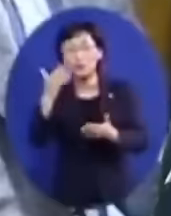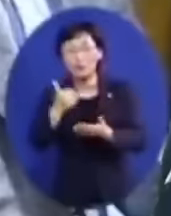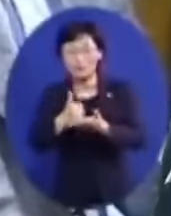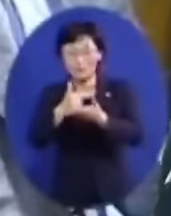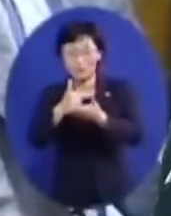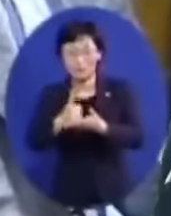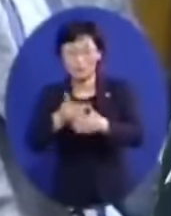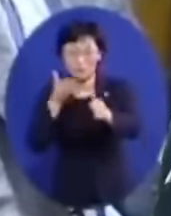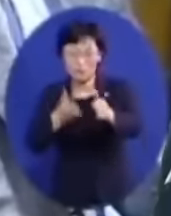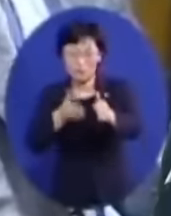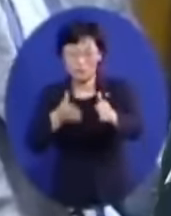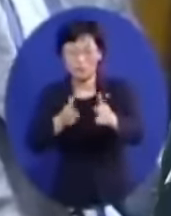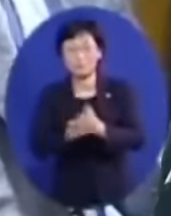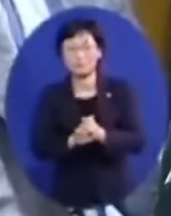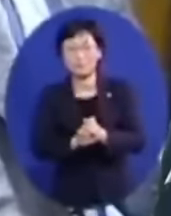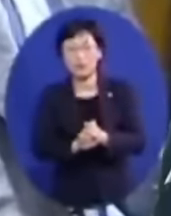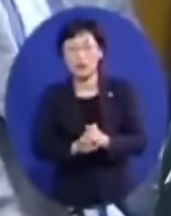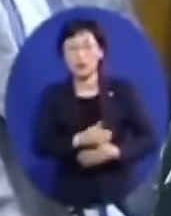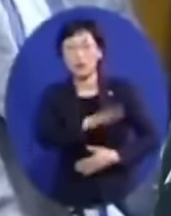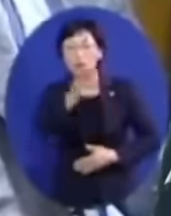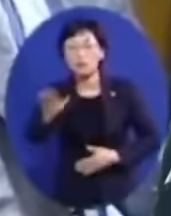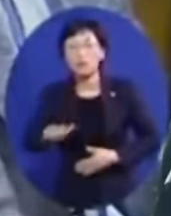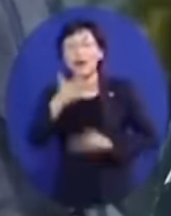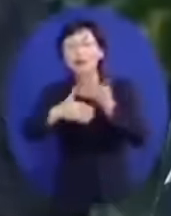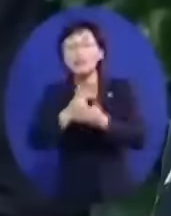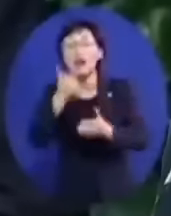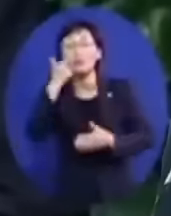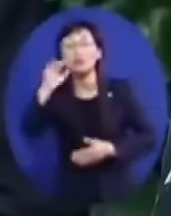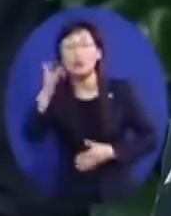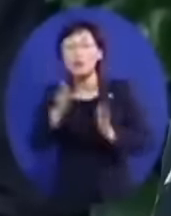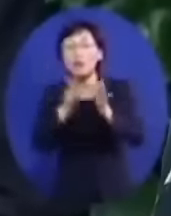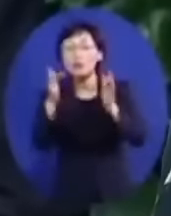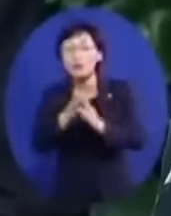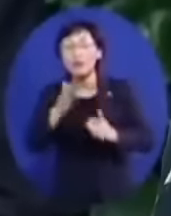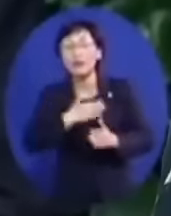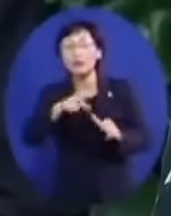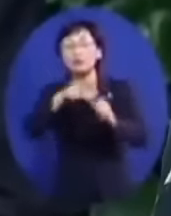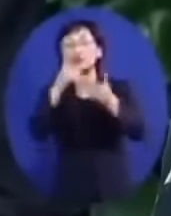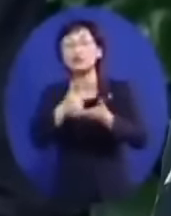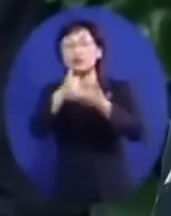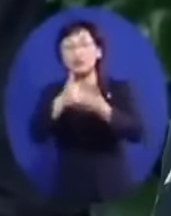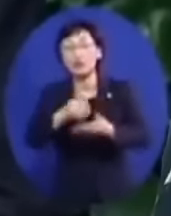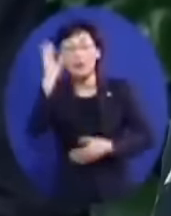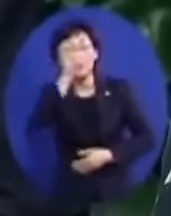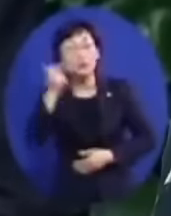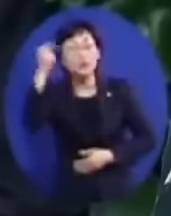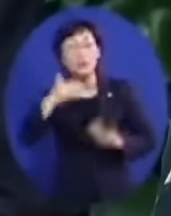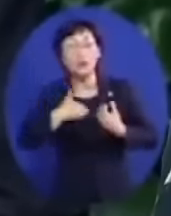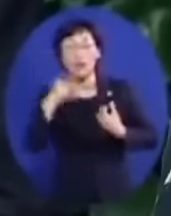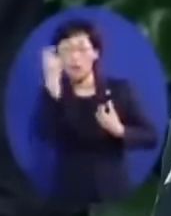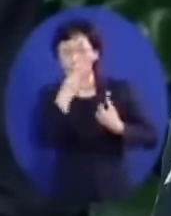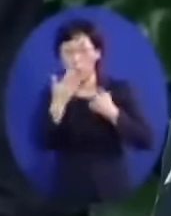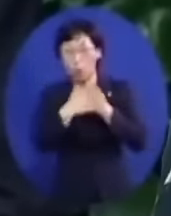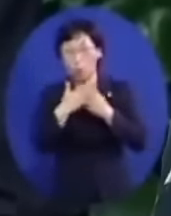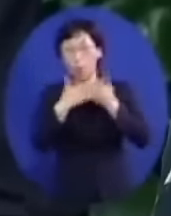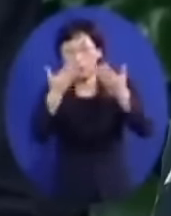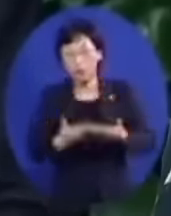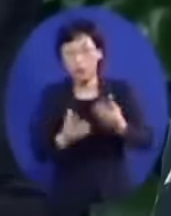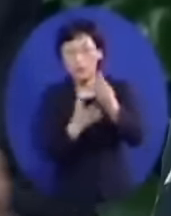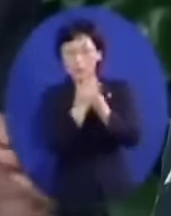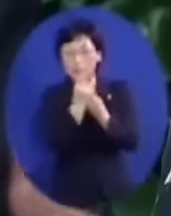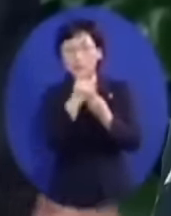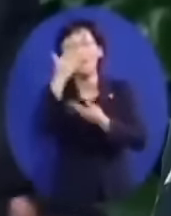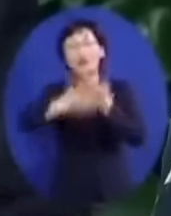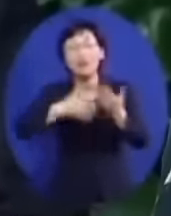바랍니다. 우리는 하나님의 아버지가 되시고 예수님이 나의 구주가 되시고 성령님이 나의 보혜사가 되셔서 삼위일체